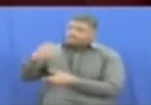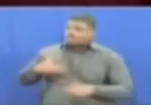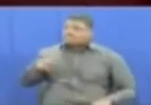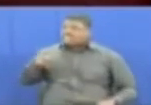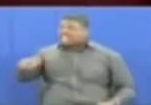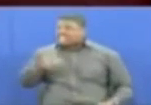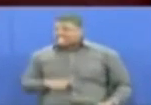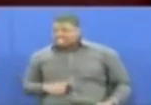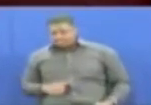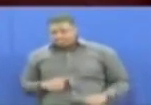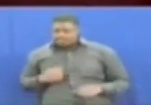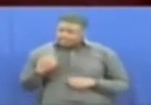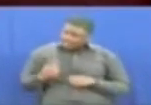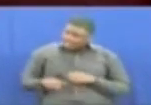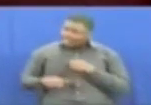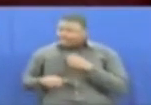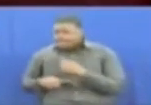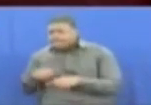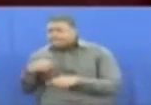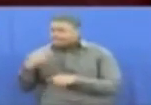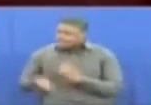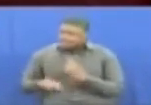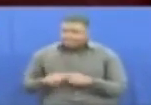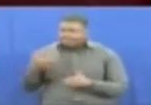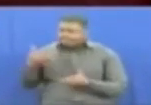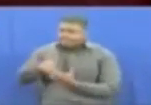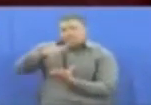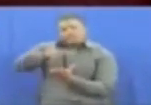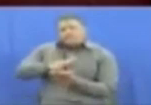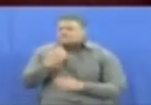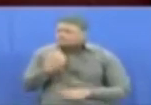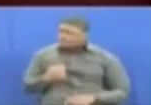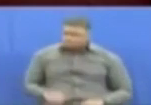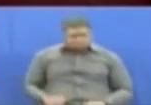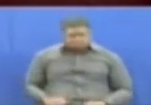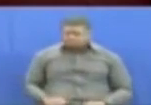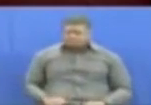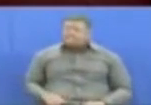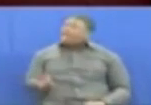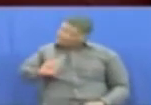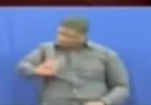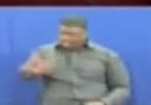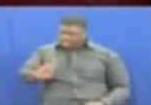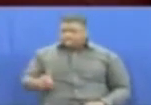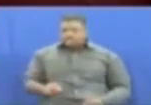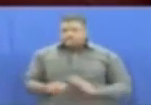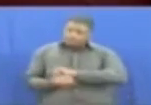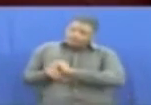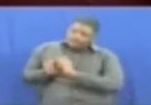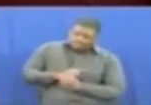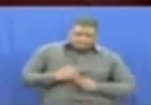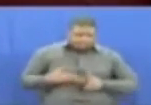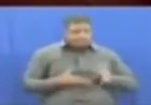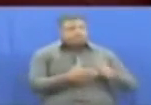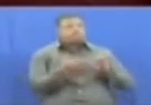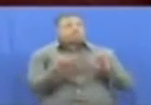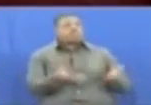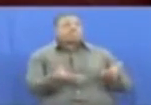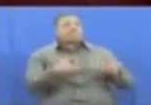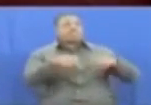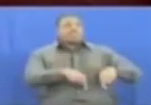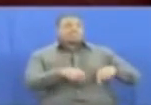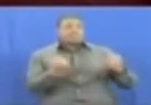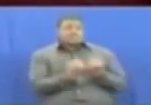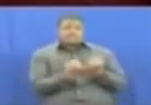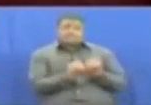Tukaenda na mfumo huo, tukafika mahali tukasema hapana, mfumo huu sio shirikishi. Tukaja na mfumo huu sasa. Na ndio maana tukaunda kamati inayoitwa